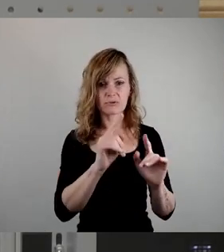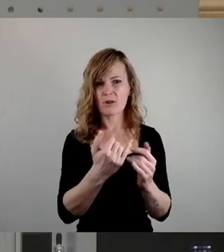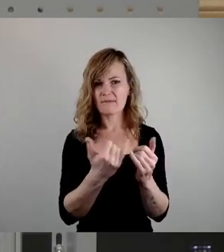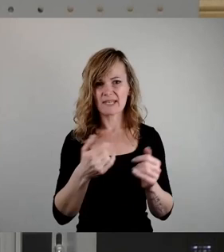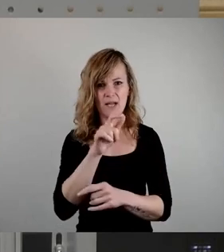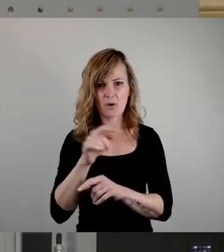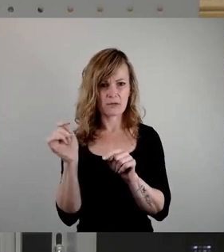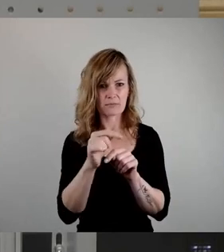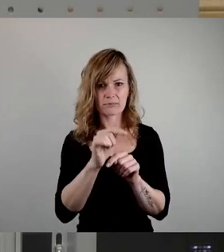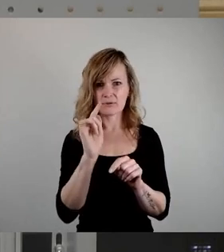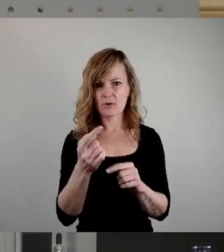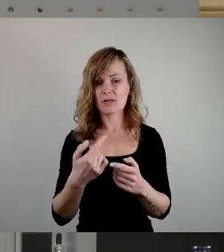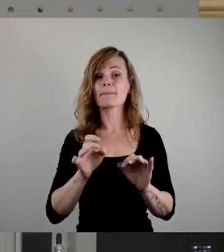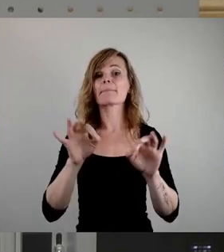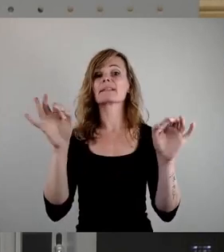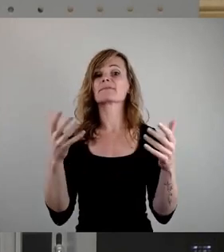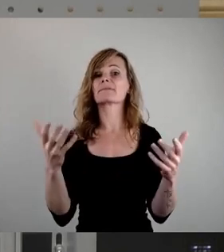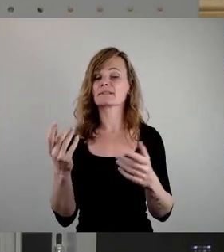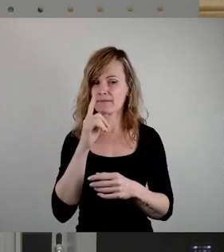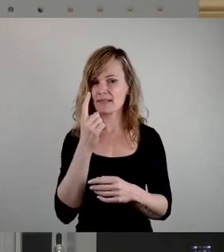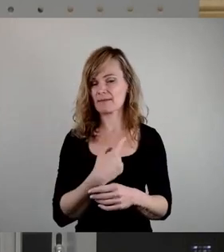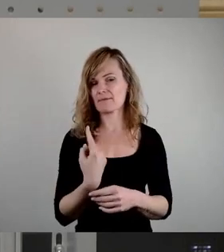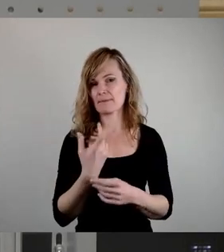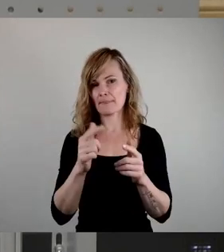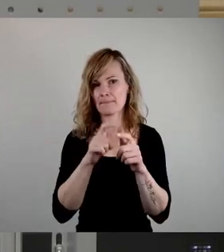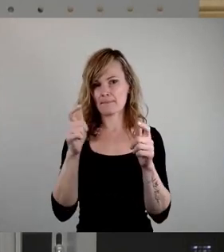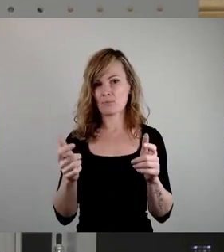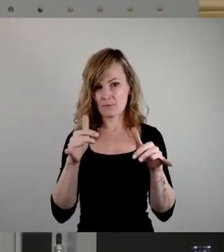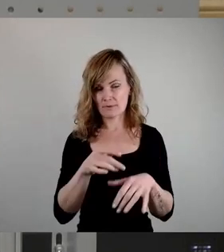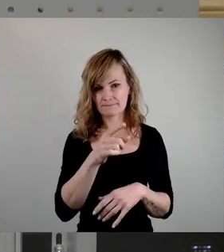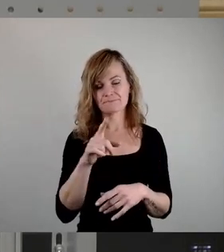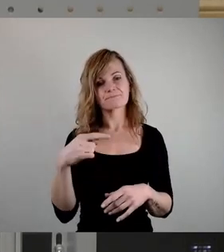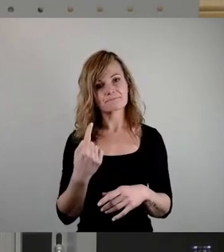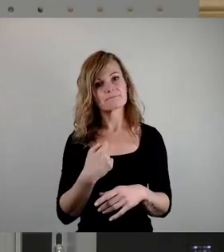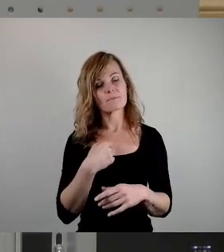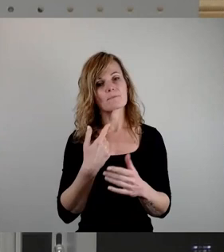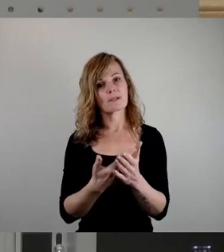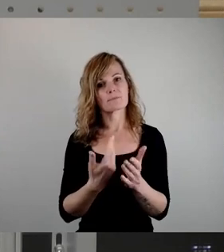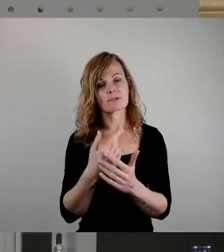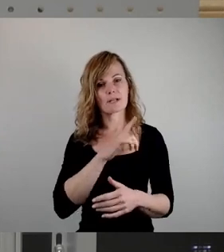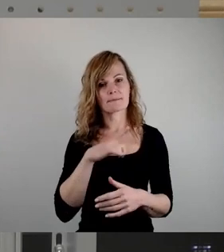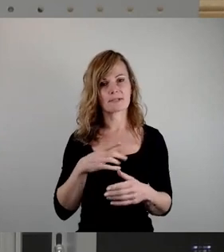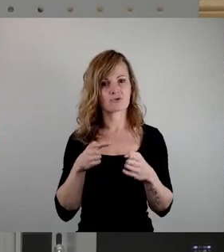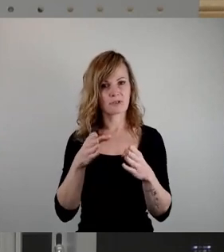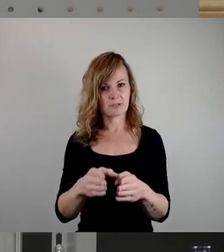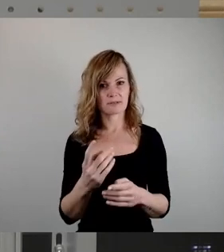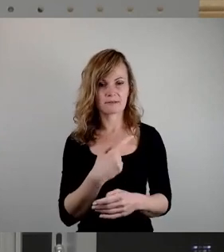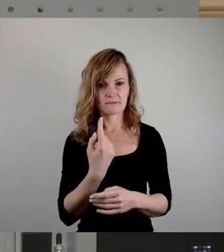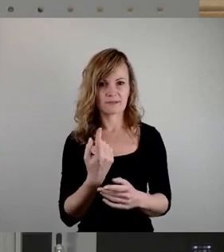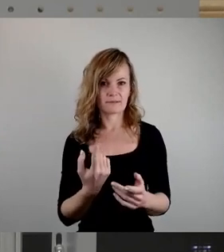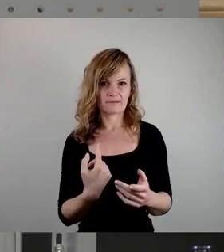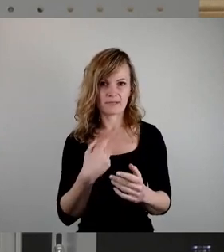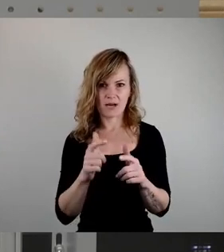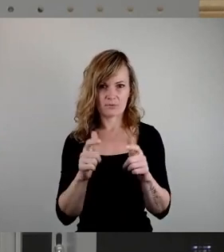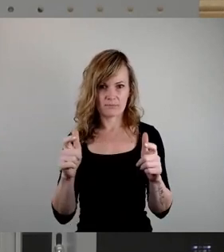Also, das Beste ist, wenn wir eine Brücke dort haben, weil dann nehme ich auch zum Beispiel die Leipziger Straße, die wir auch nicht ausbauen